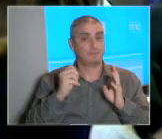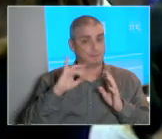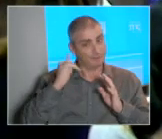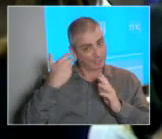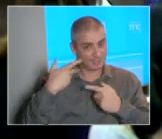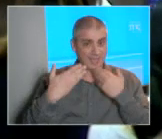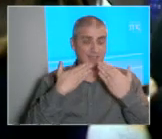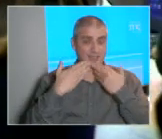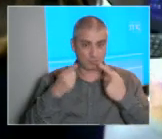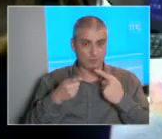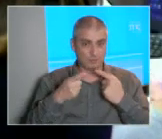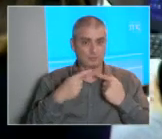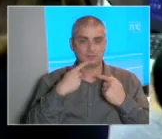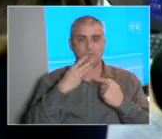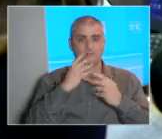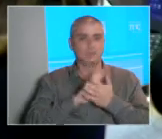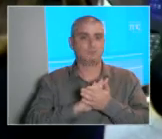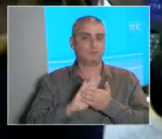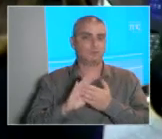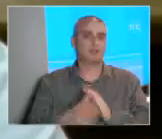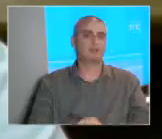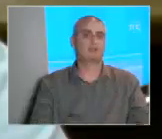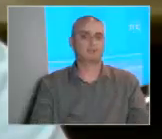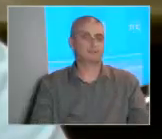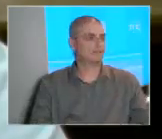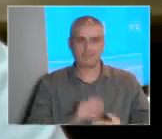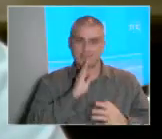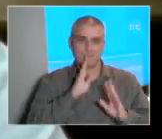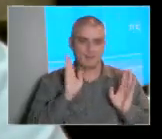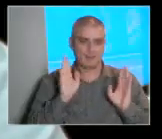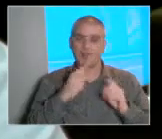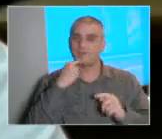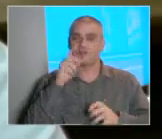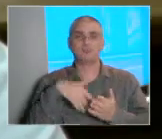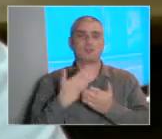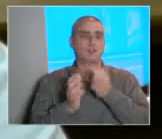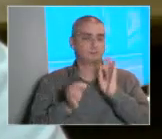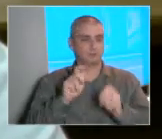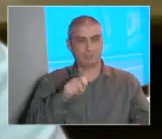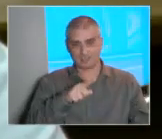וכאשר יתקיים דיון... תגיד לנו את זה בשפה אוקיי. של אנשים. לא, אין שום בעיה. אומר היועץ המשפטי